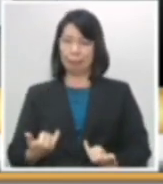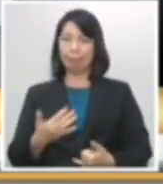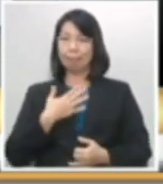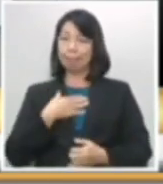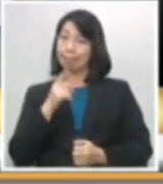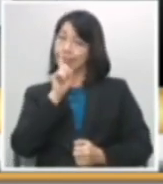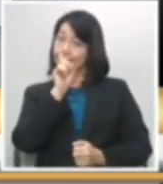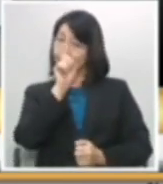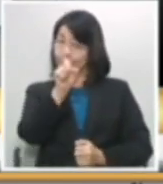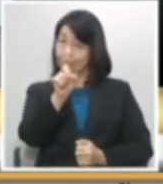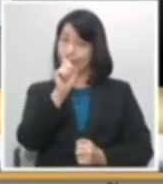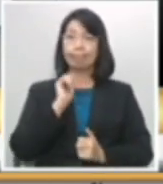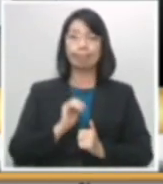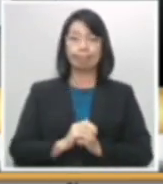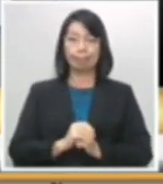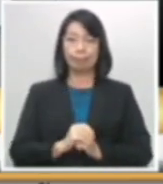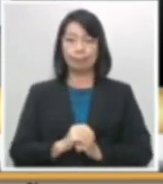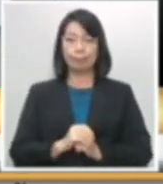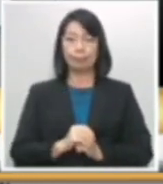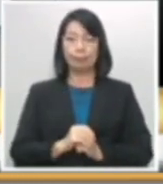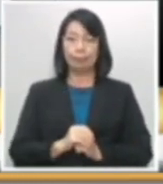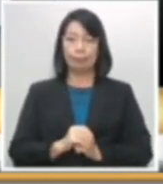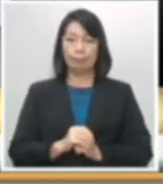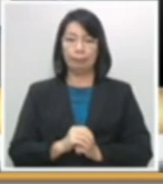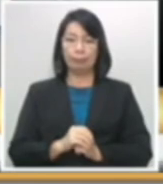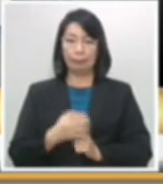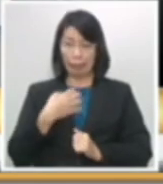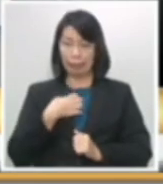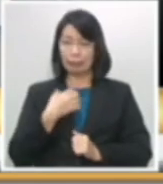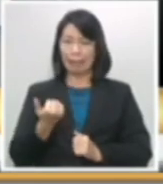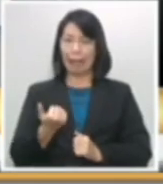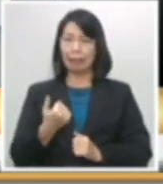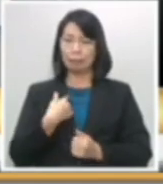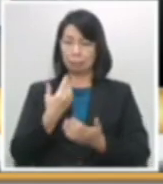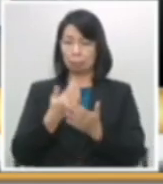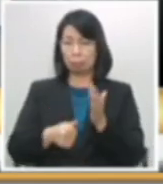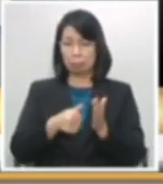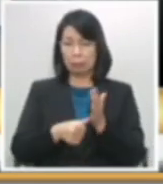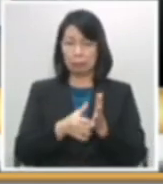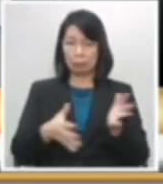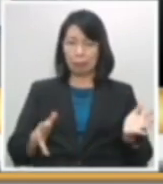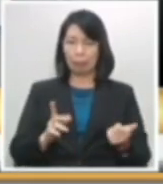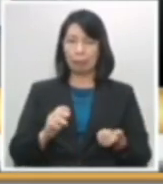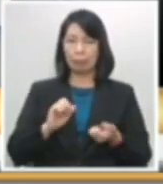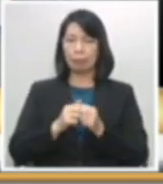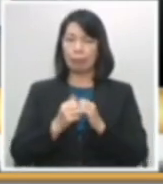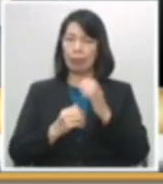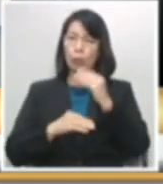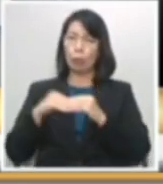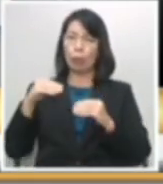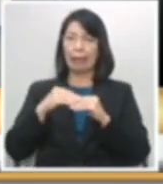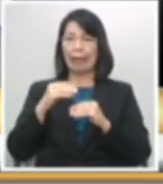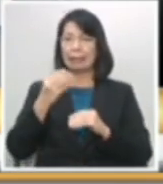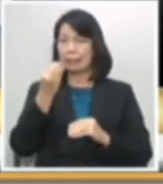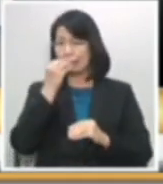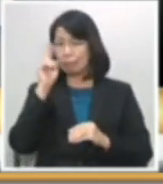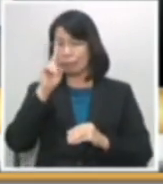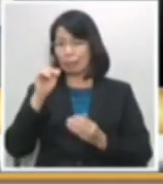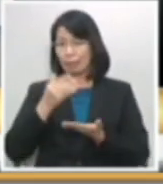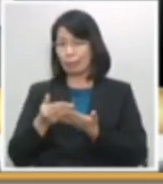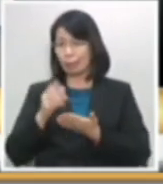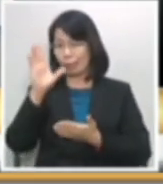ย้งกันหรือท่านจะได้ภาษีเยอะแต่เอาชิมช็อปใช้เหรอครับไอ้นั่นมันเล็กเงินหมื่นล้านจะมากระตุ้น GDP